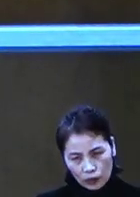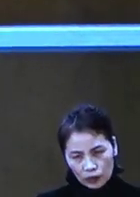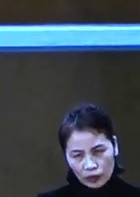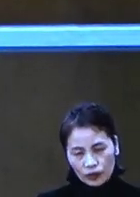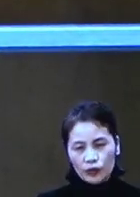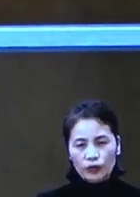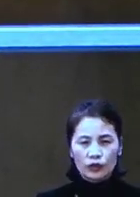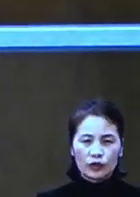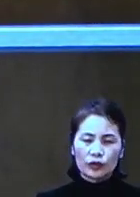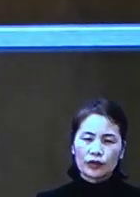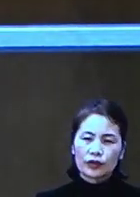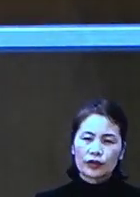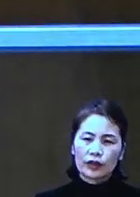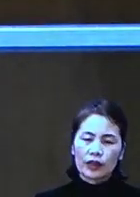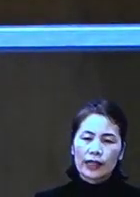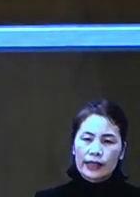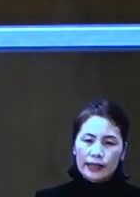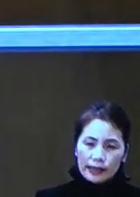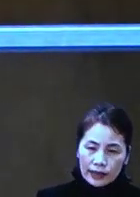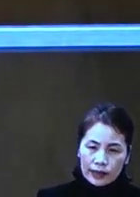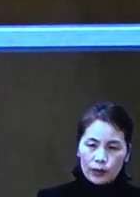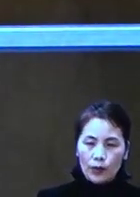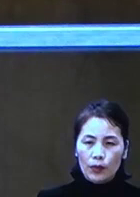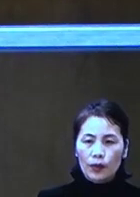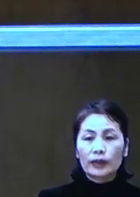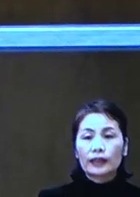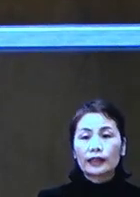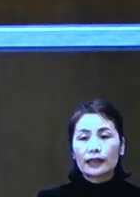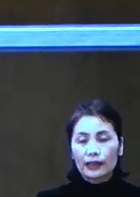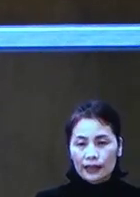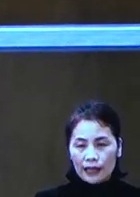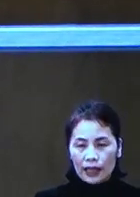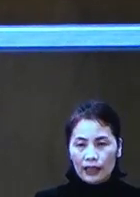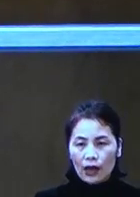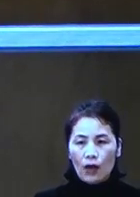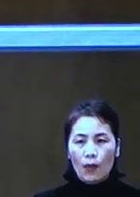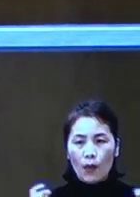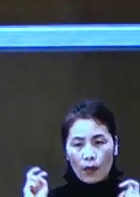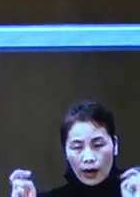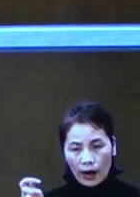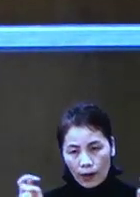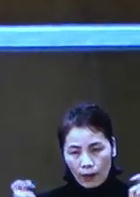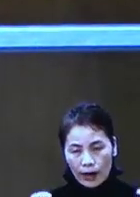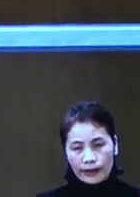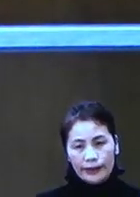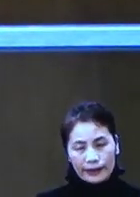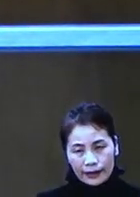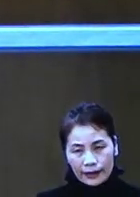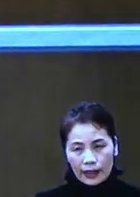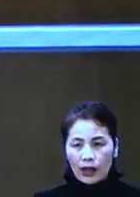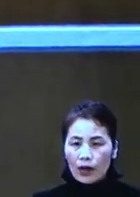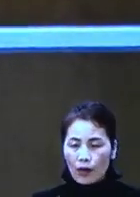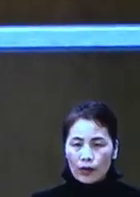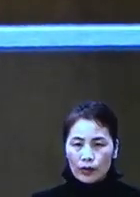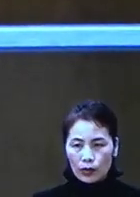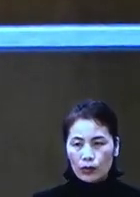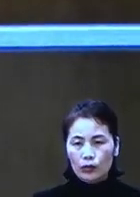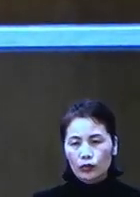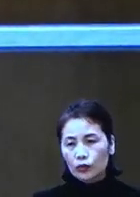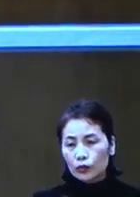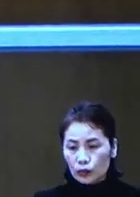경기주택도시공사, 경기신용보증재단, 경기관광공사, 경기도 일자리대는 등 도내 산하기관의 주요 요직들